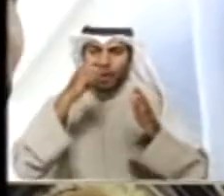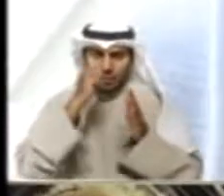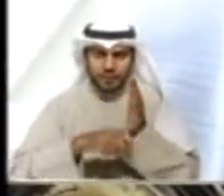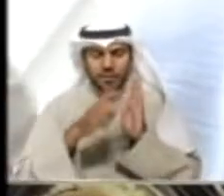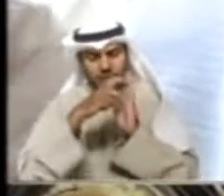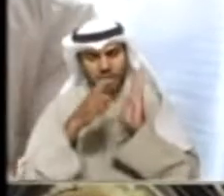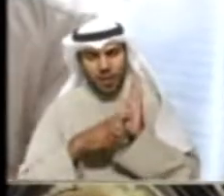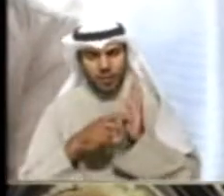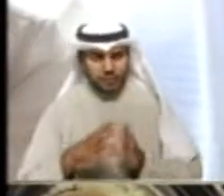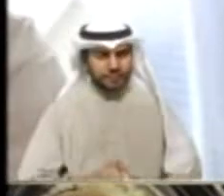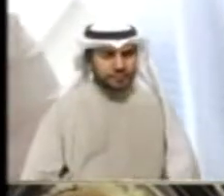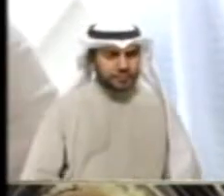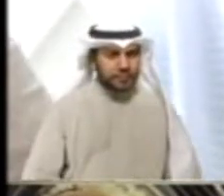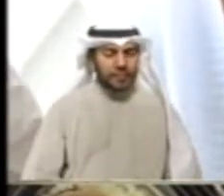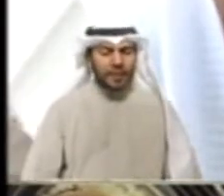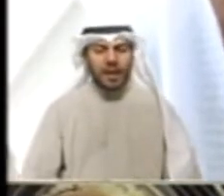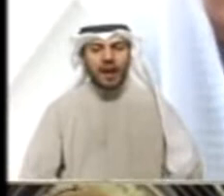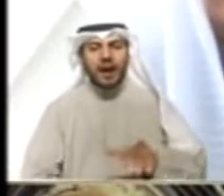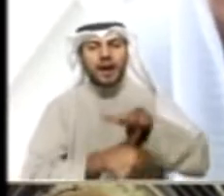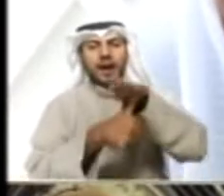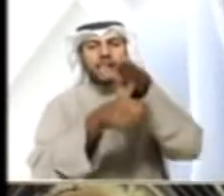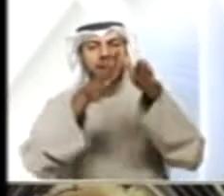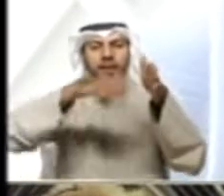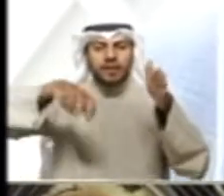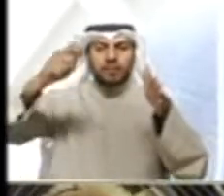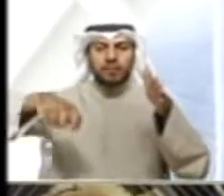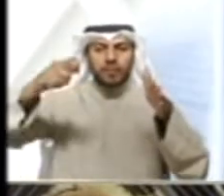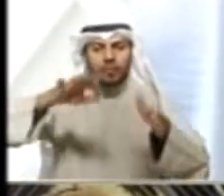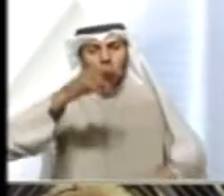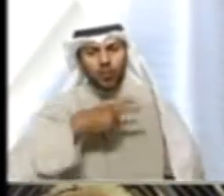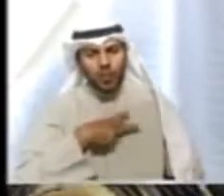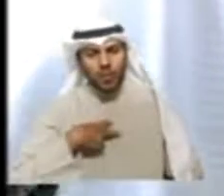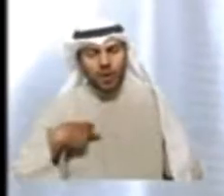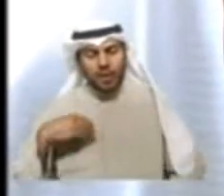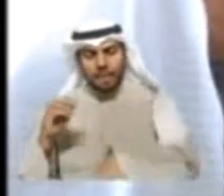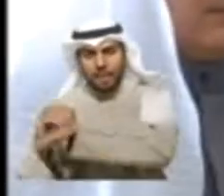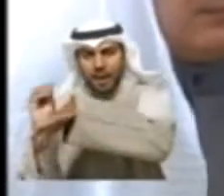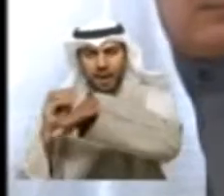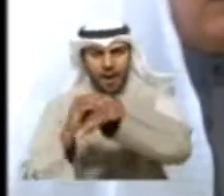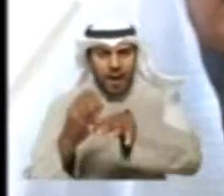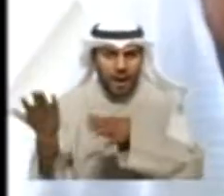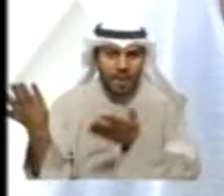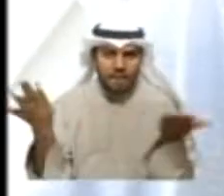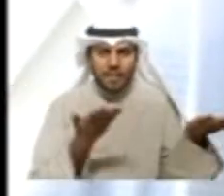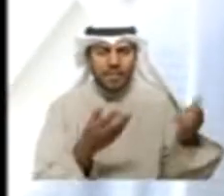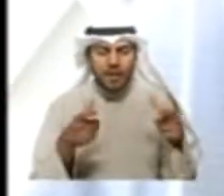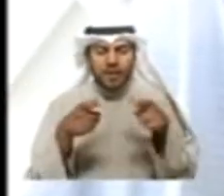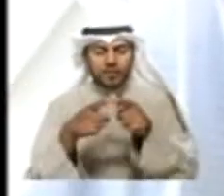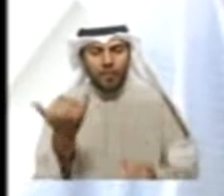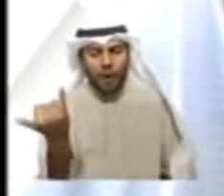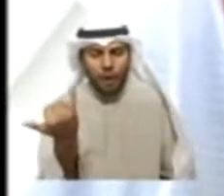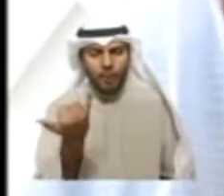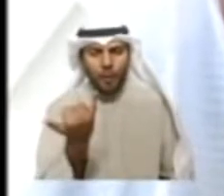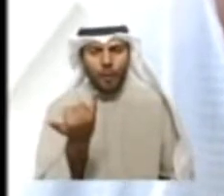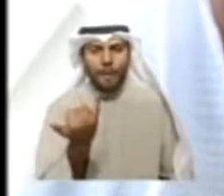بناء على دعوة من رئيس مجلس الأمة وفقا لنص المادة 72 من اللائحة الداخلية الدعوة لجلسة خاصة، وبناء